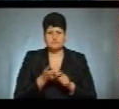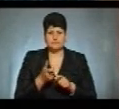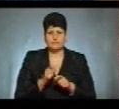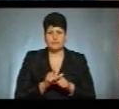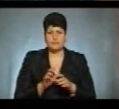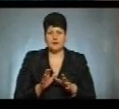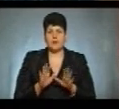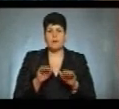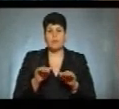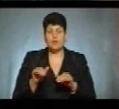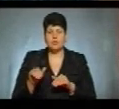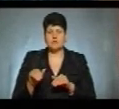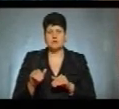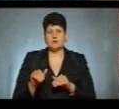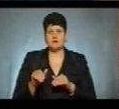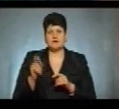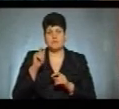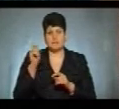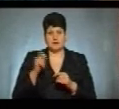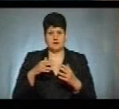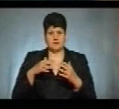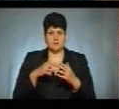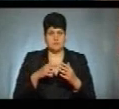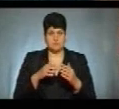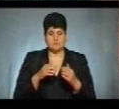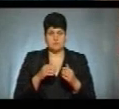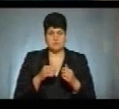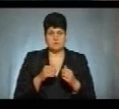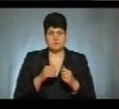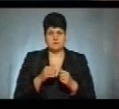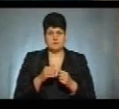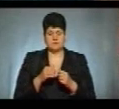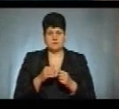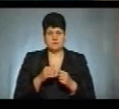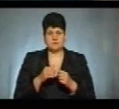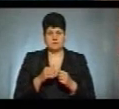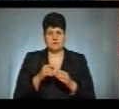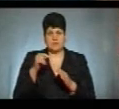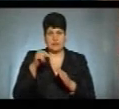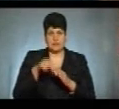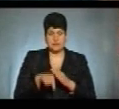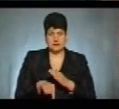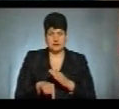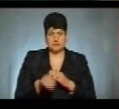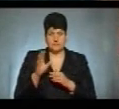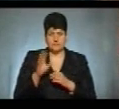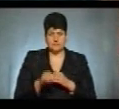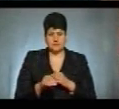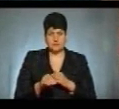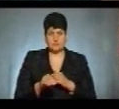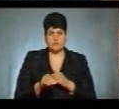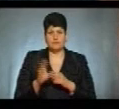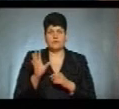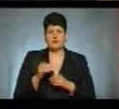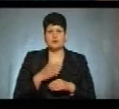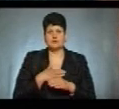Стрих. Потім вже фронт підійшов. Татко їх всіх вниз. Все, маєток, все